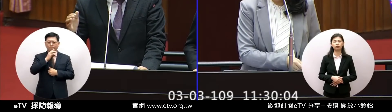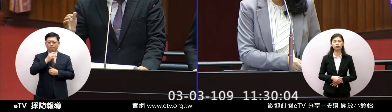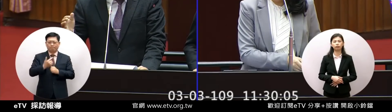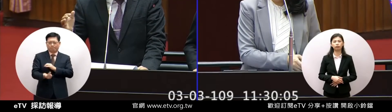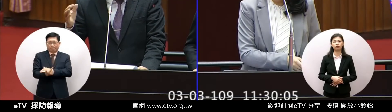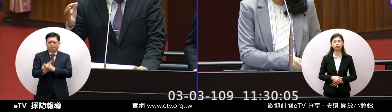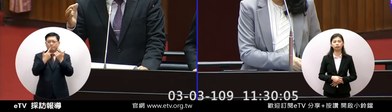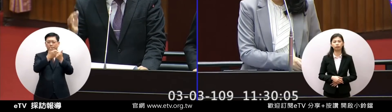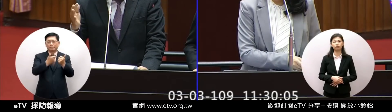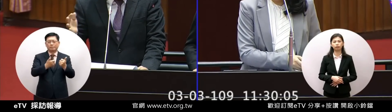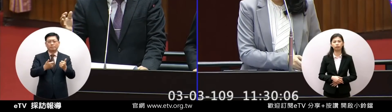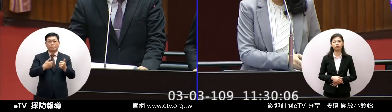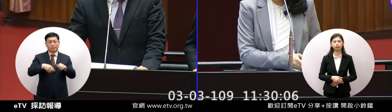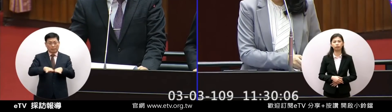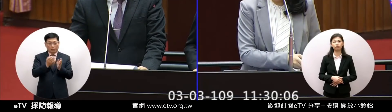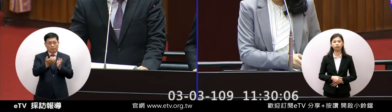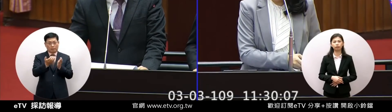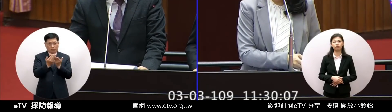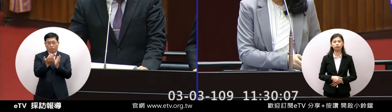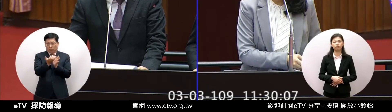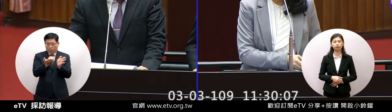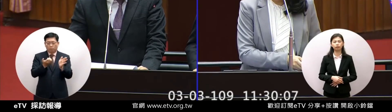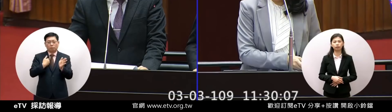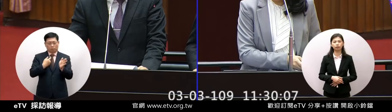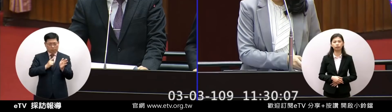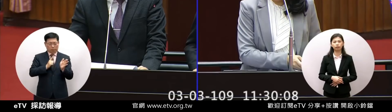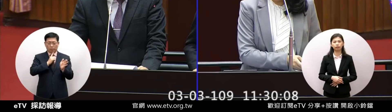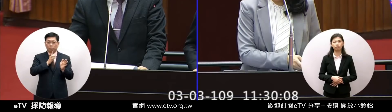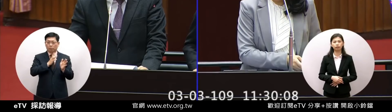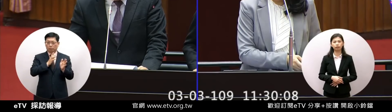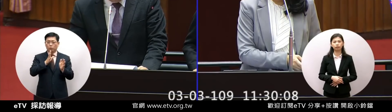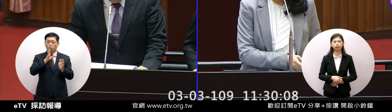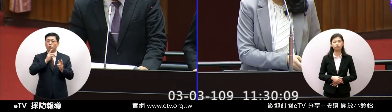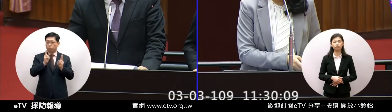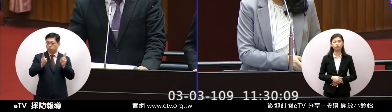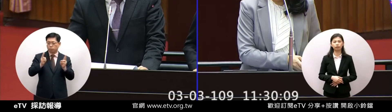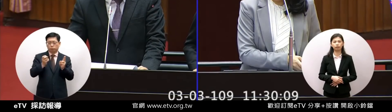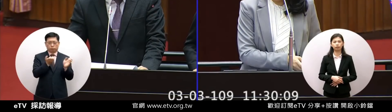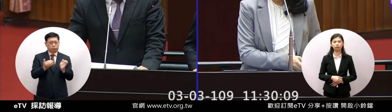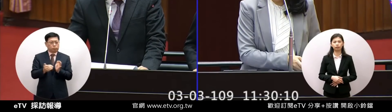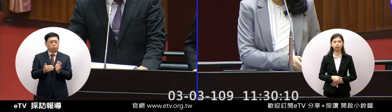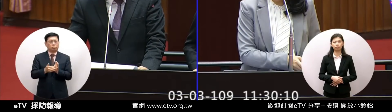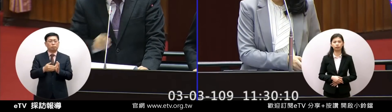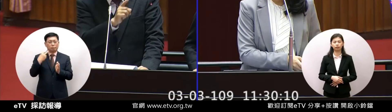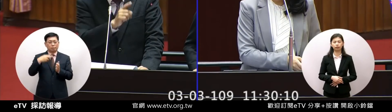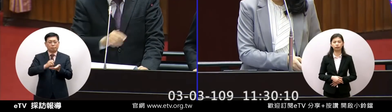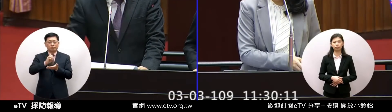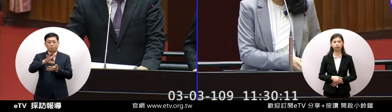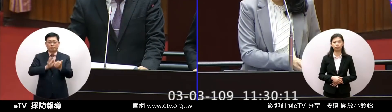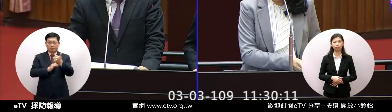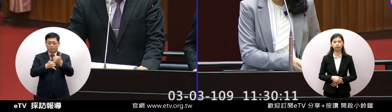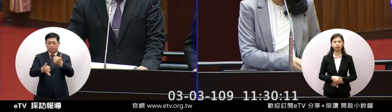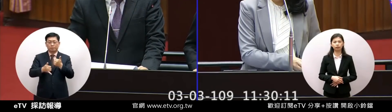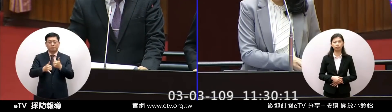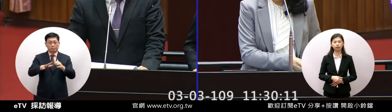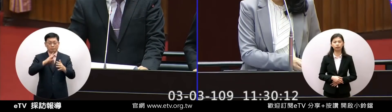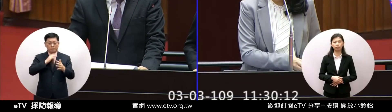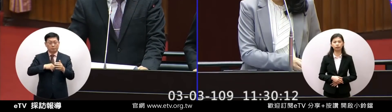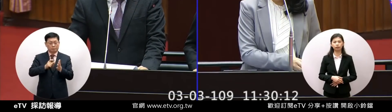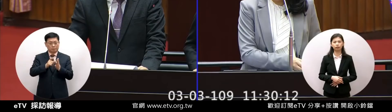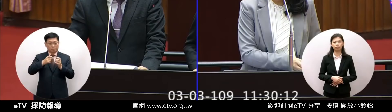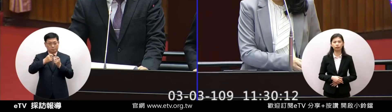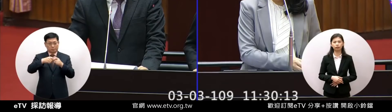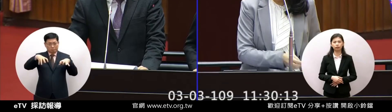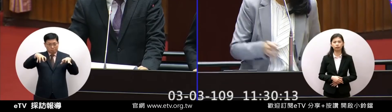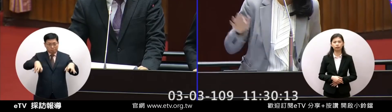啊，所以我们是在开学前就已经开始做相关的这些准备。那我也跟委员报告，委员提到远距教学